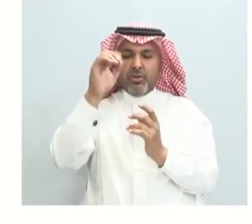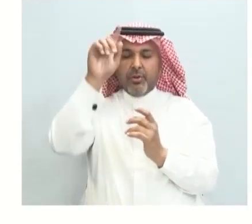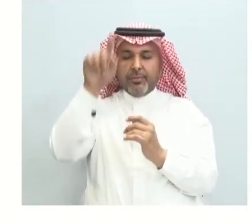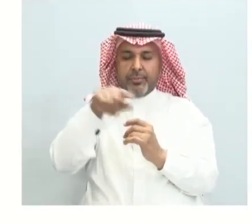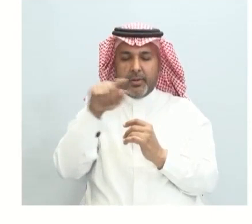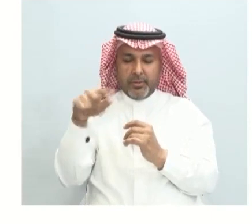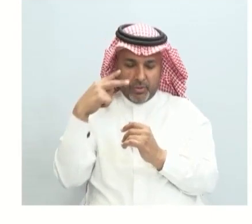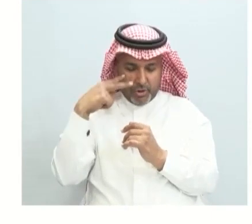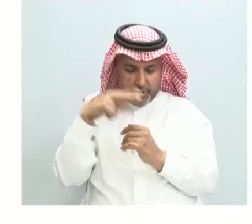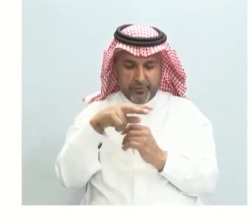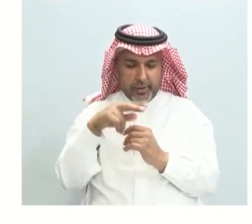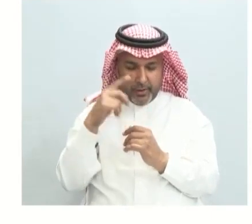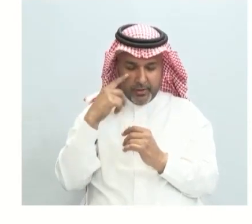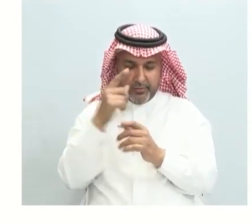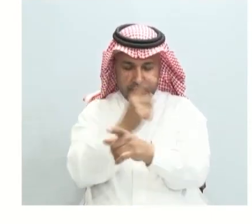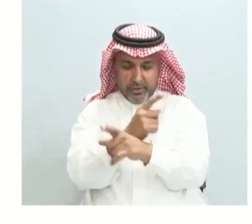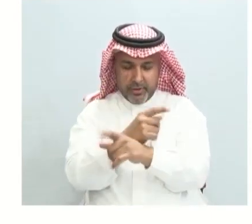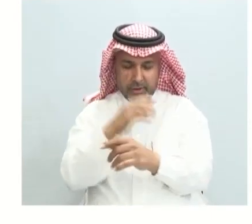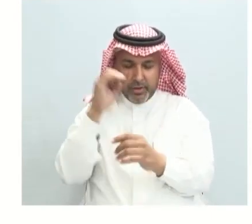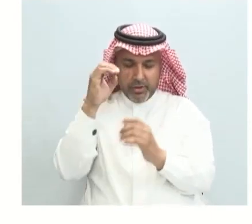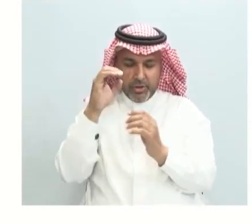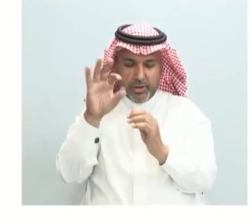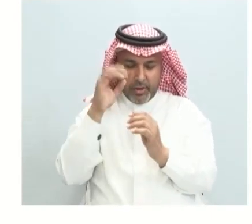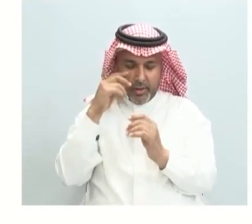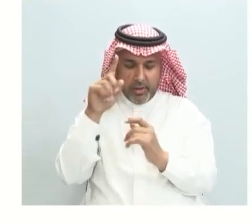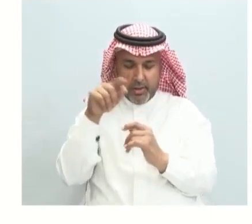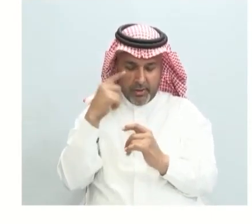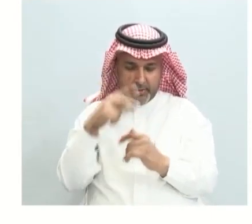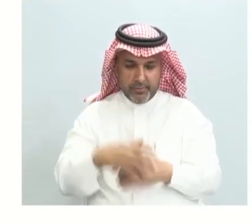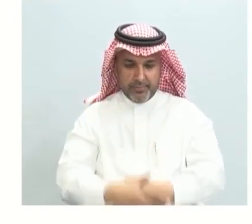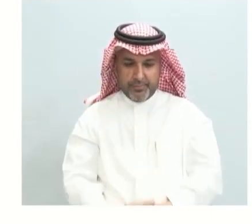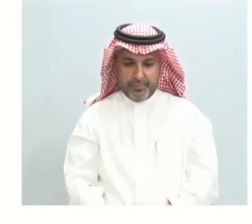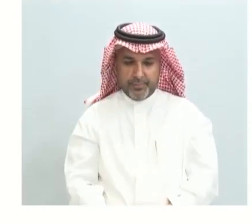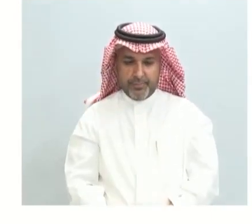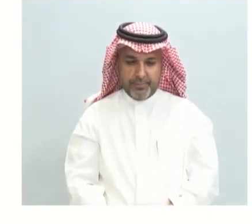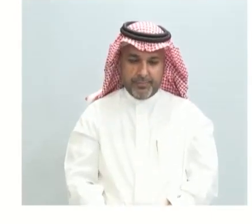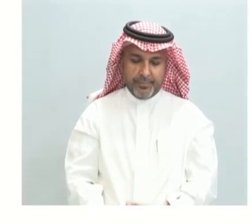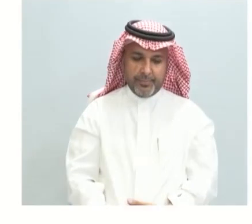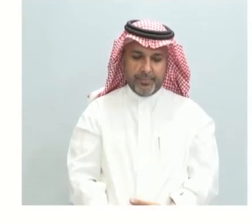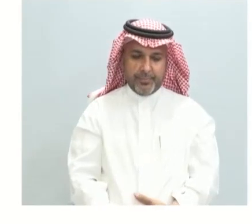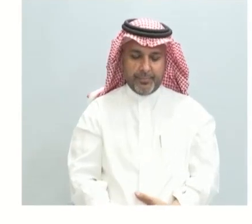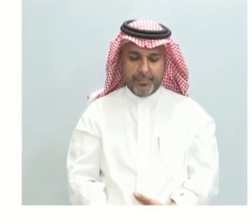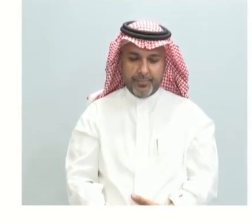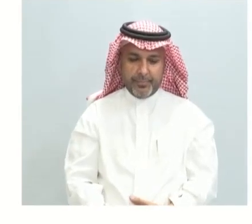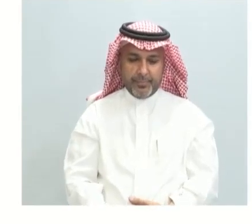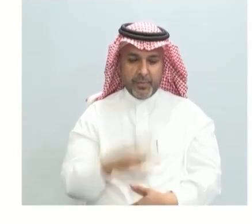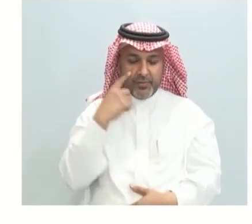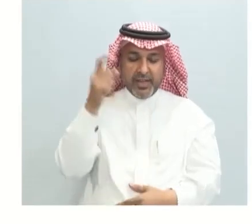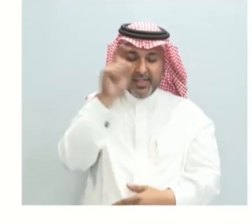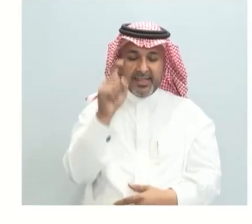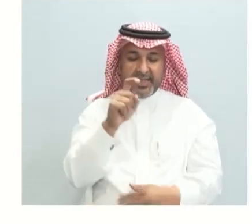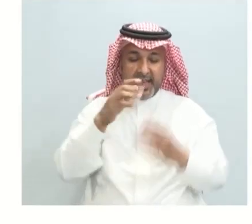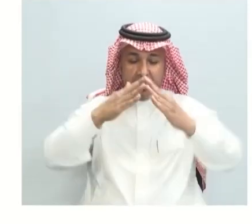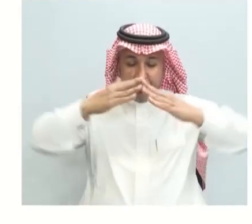البي على البي يساوي ساين الا a على الا a شوفوا معي اذا صارت منفرجه ما تطلع معاي